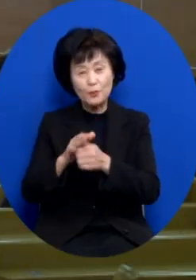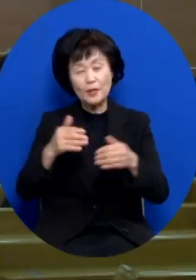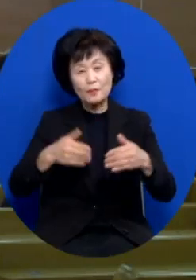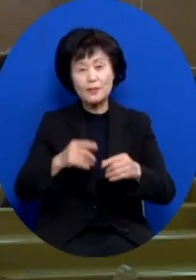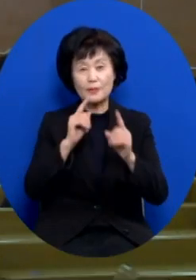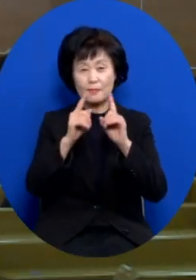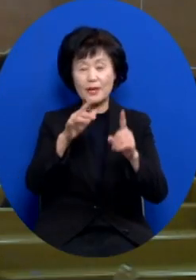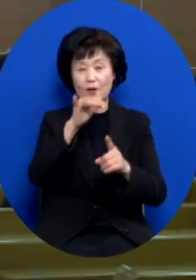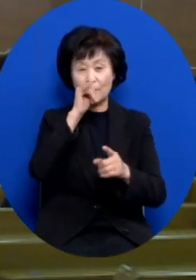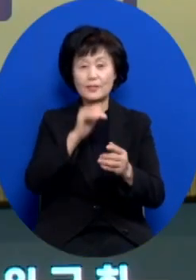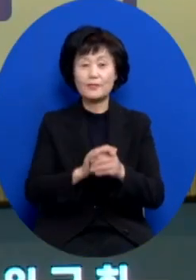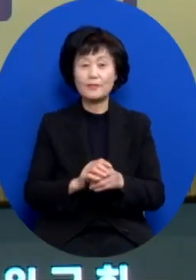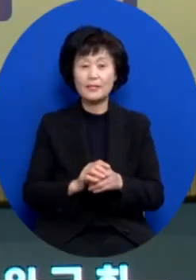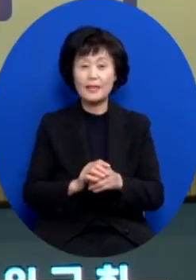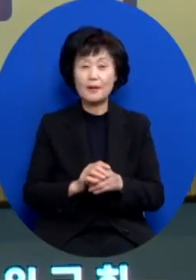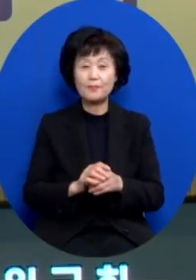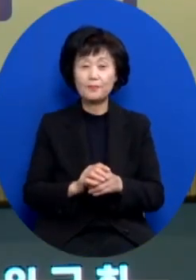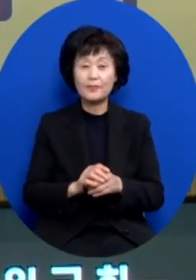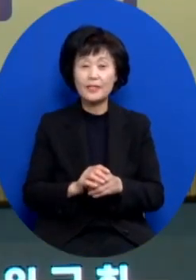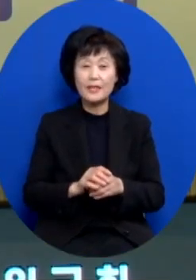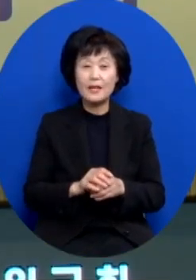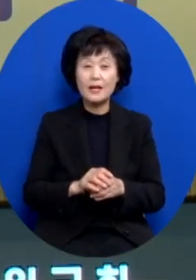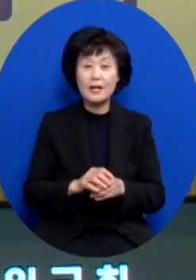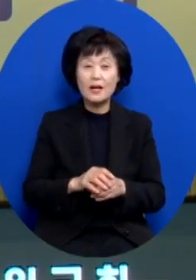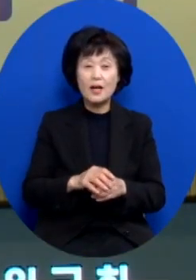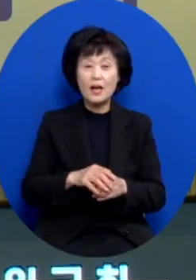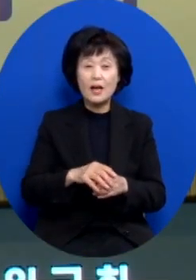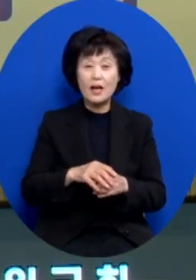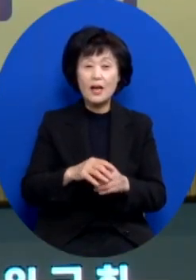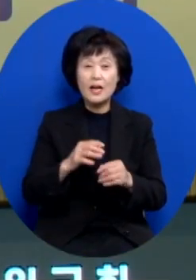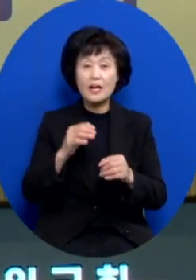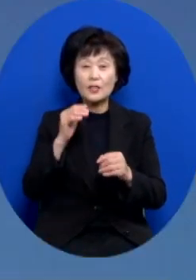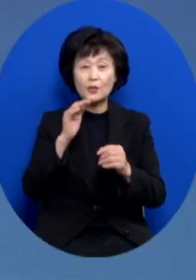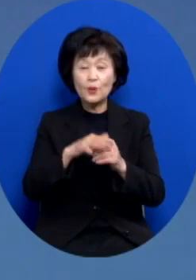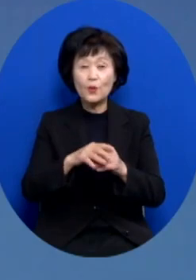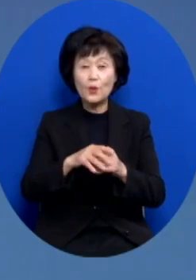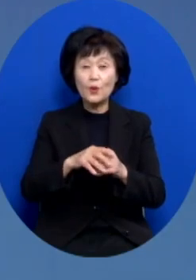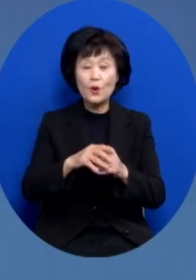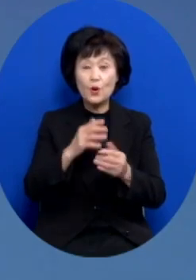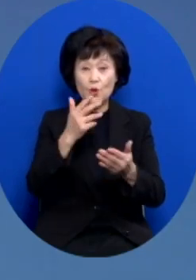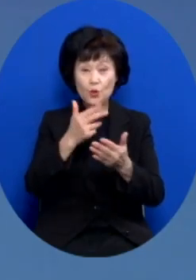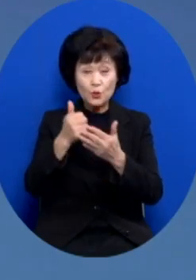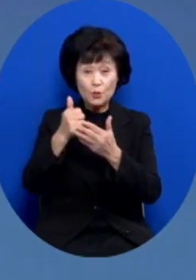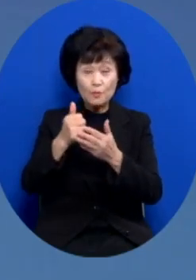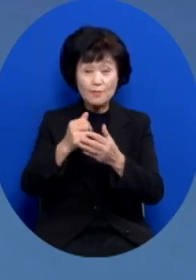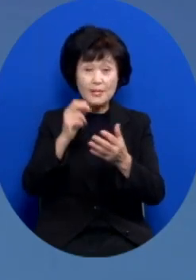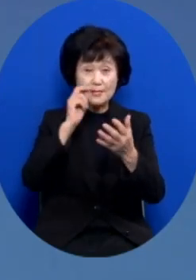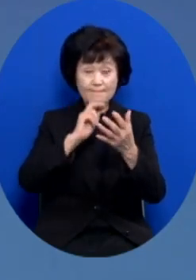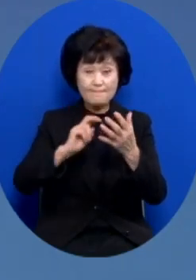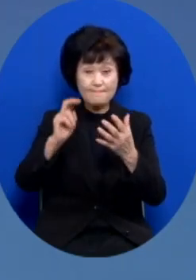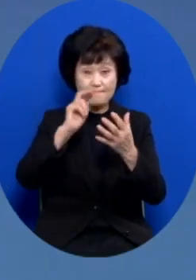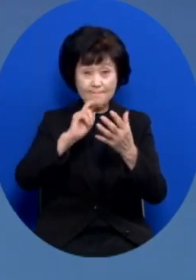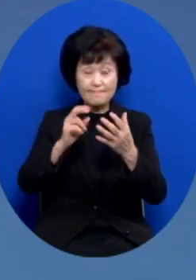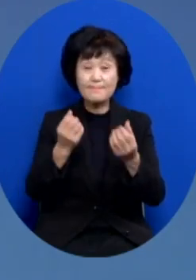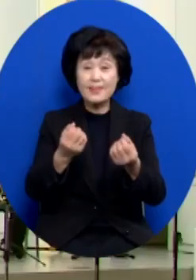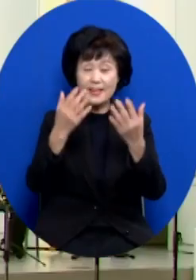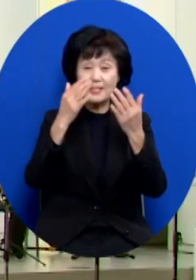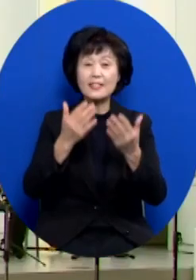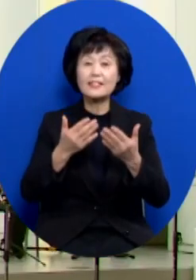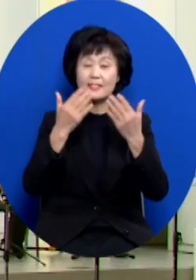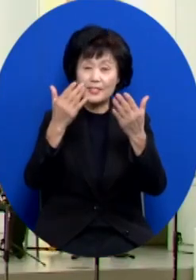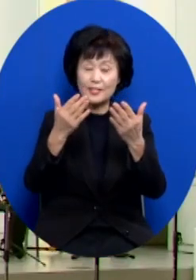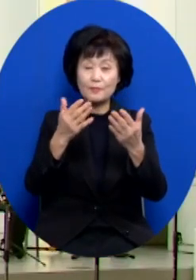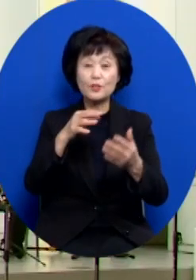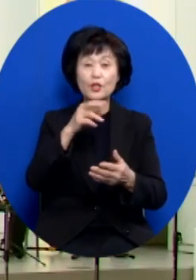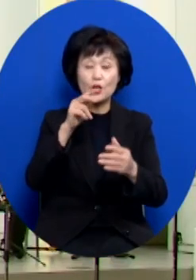대봉제일교회는 주빌란트 색소폰 선교회 조청 찬양 예배를 드렸습니다 일부 예배에는 대봉제일교회 윤성권